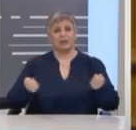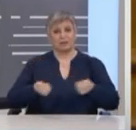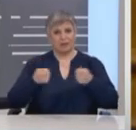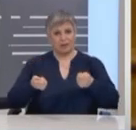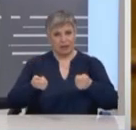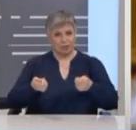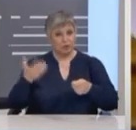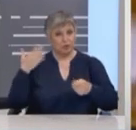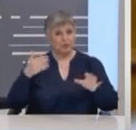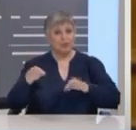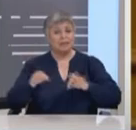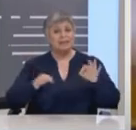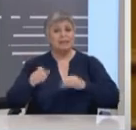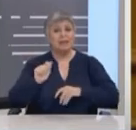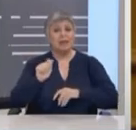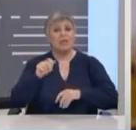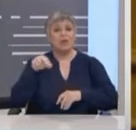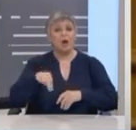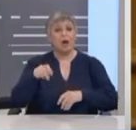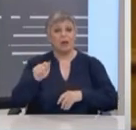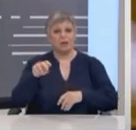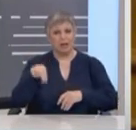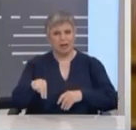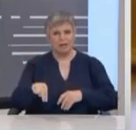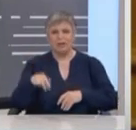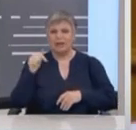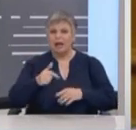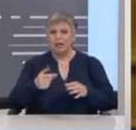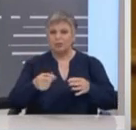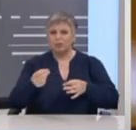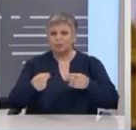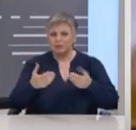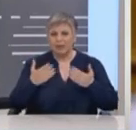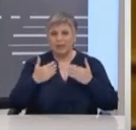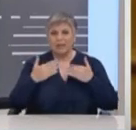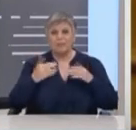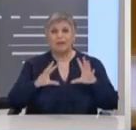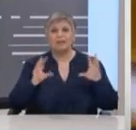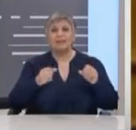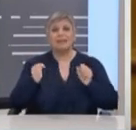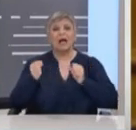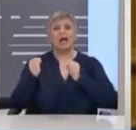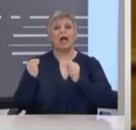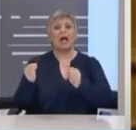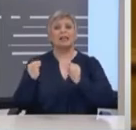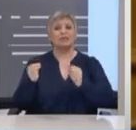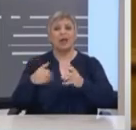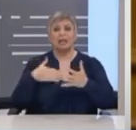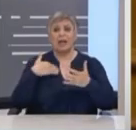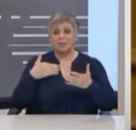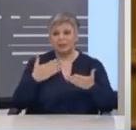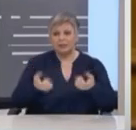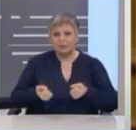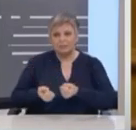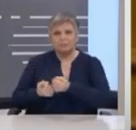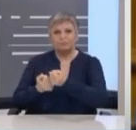λαό δεν υπήρχε ούτε καν συζήτηση εις το κρίσιμο θέμα της ασφάλειας και των εγγύσεων. Άρα